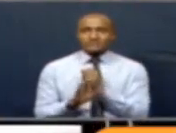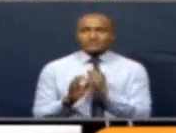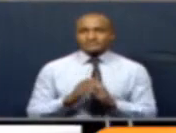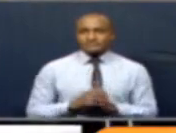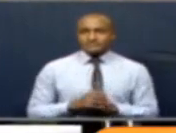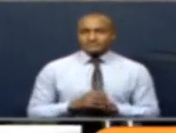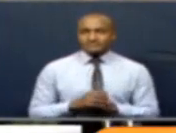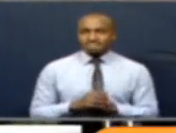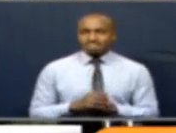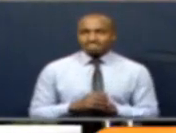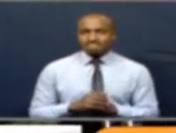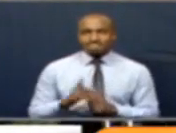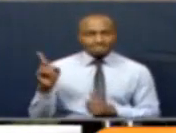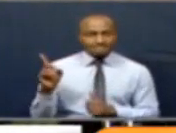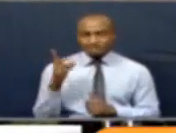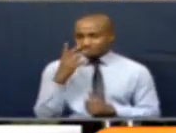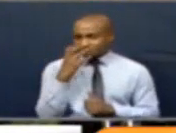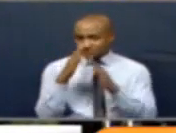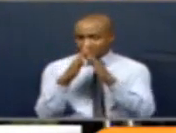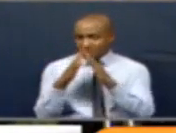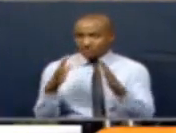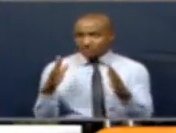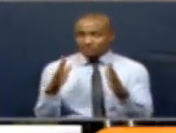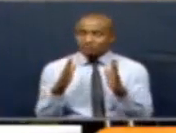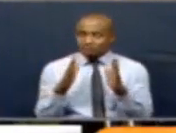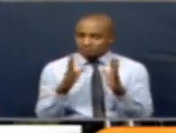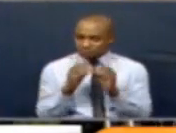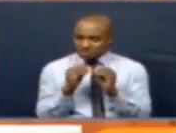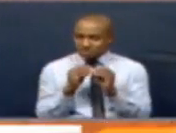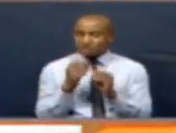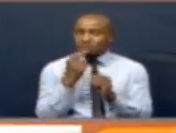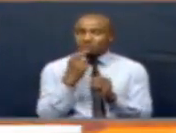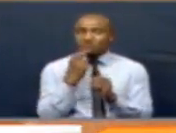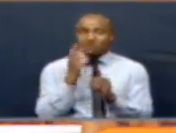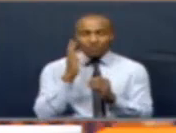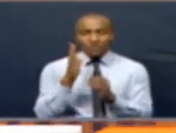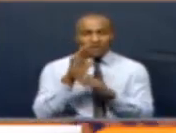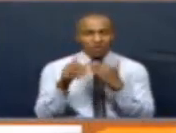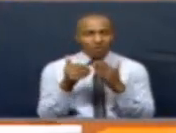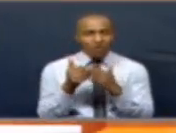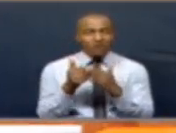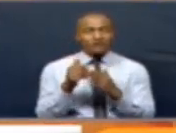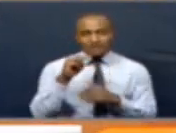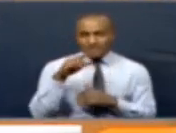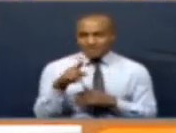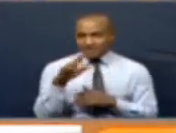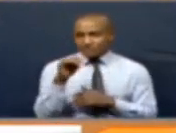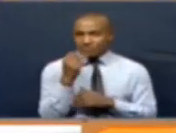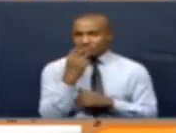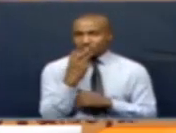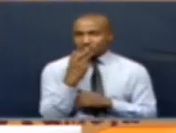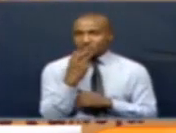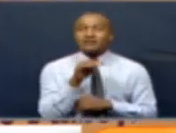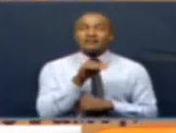la Orange likiendelea na mipango ya kufanya mkutano wa chama hicho siku ya Jumanne, kinara wa chungwa ametaka siasa za uchaguzi